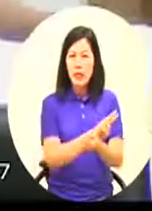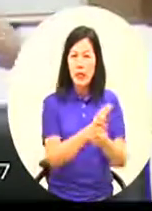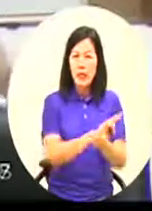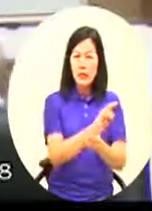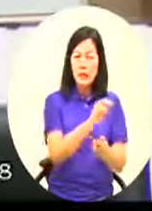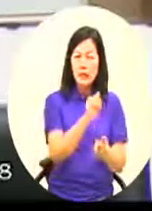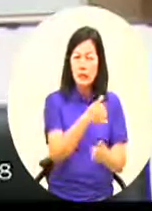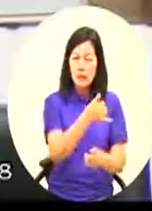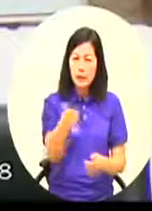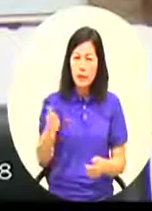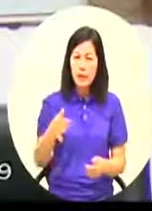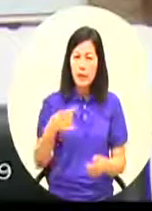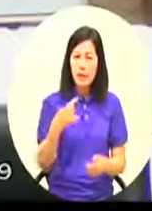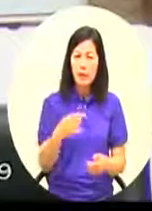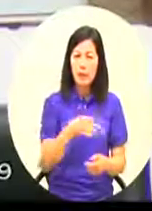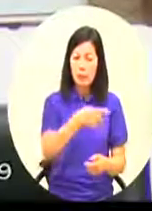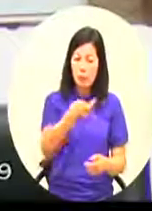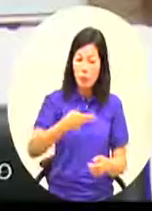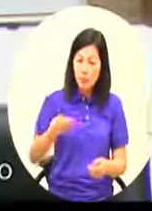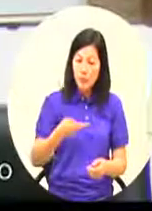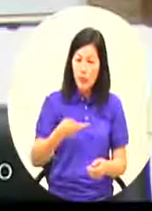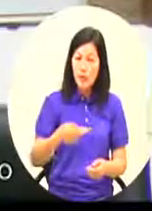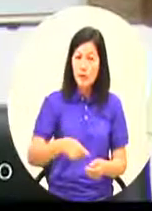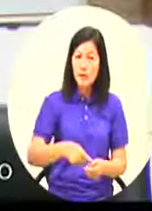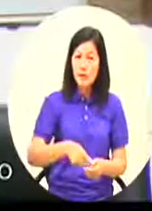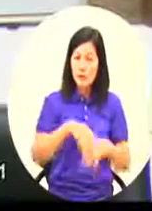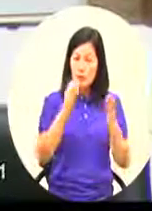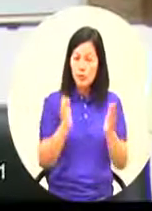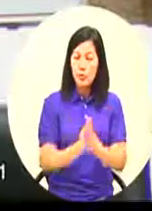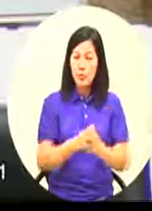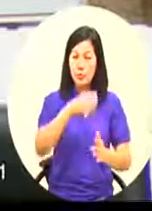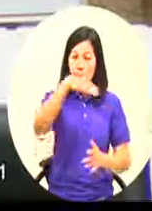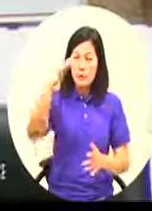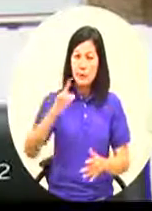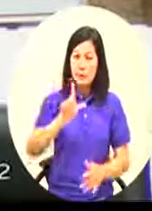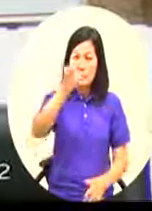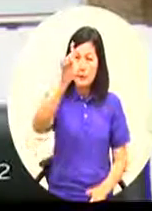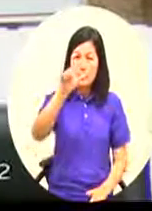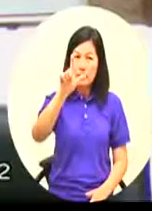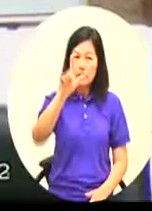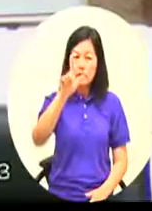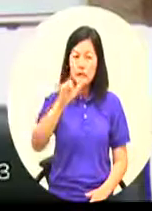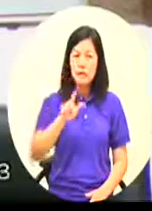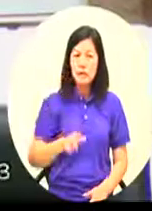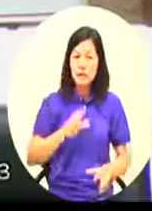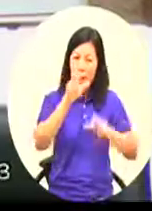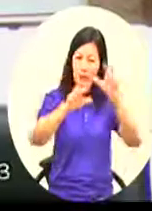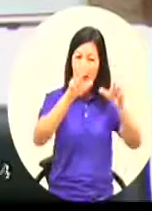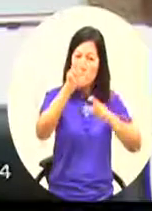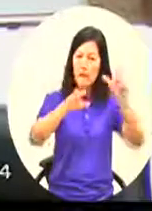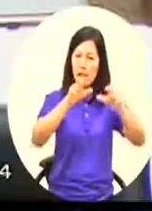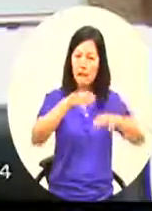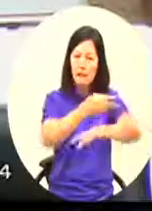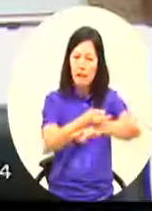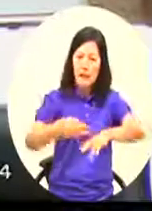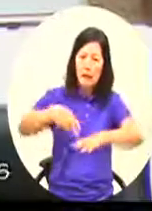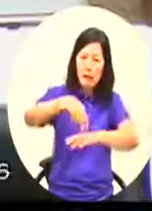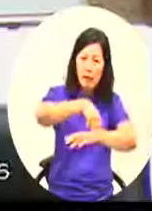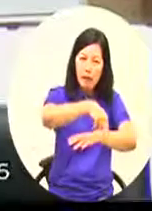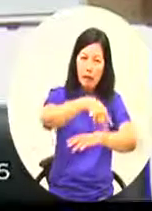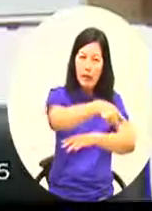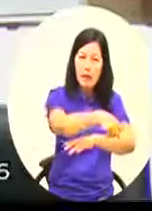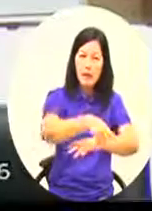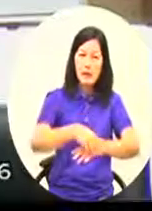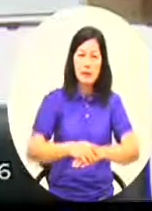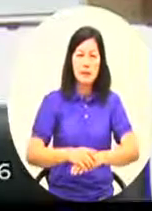啊，我们几乎啊都在山上爬山涉水，会刊我们